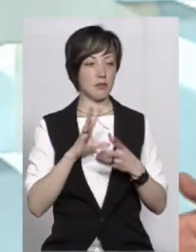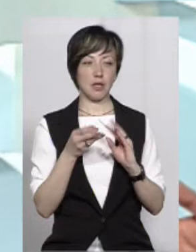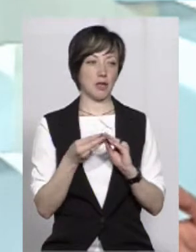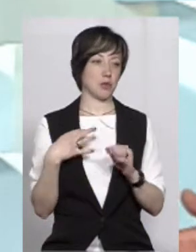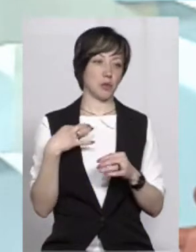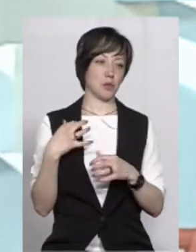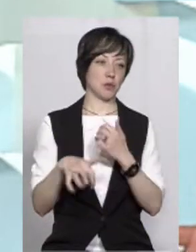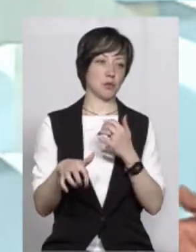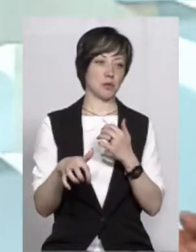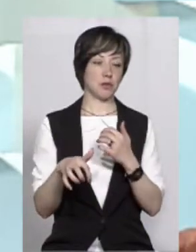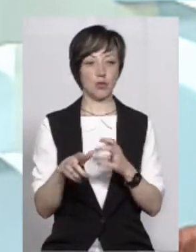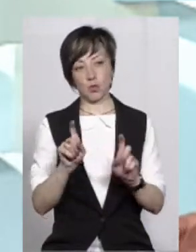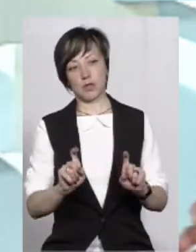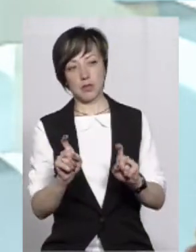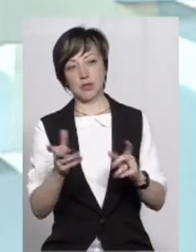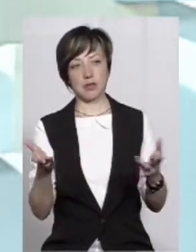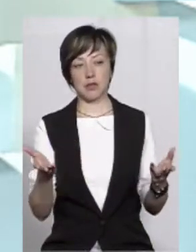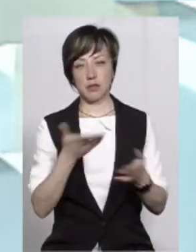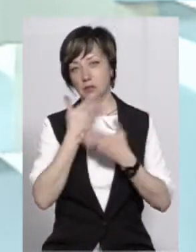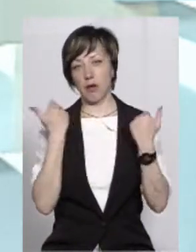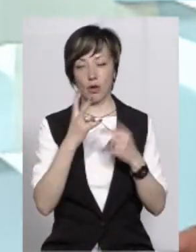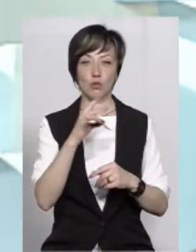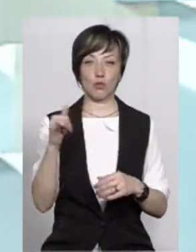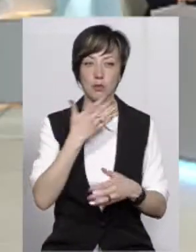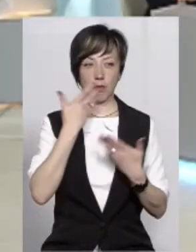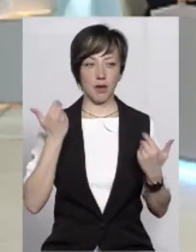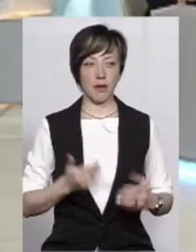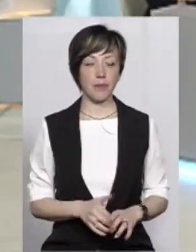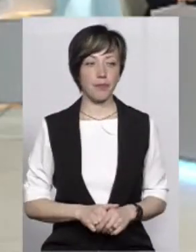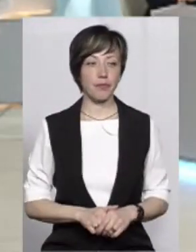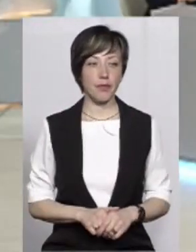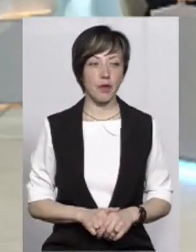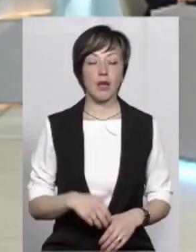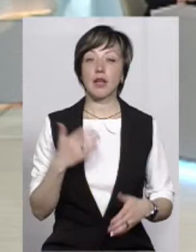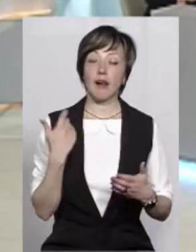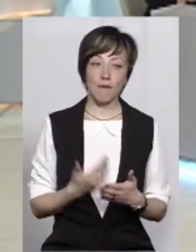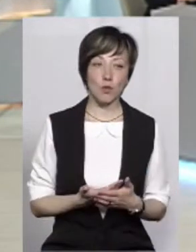взагалі ніяк не відреагує. Ну, сидить, сидить. Не сидить, немає його там, нема. Так от,